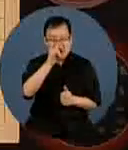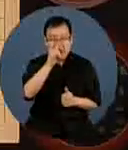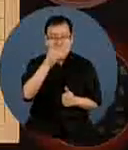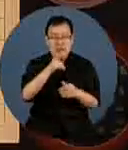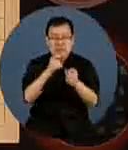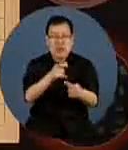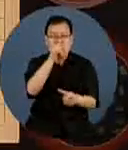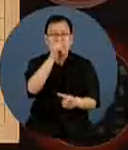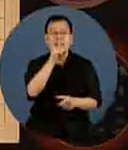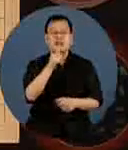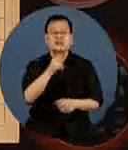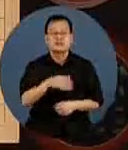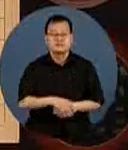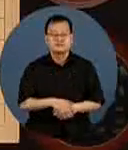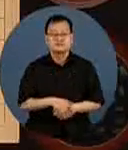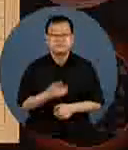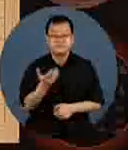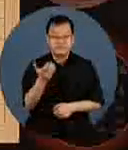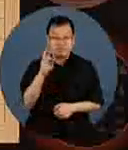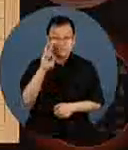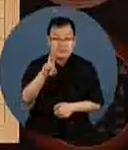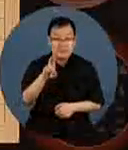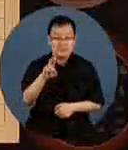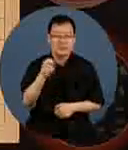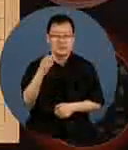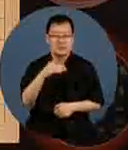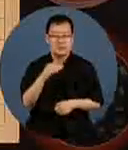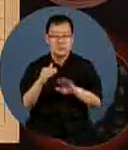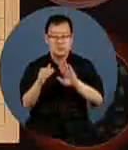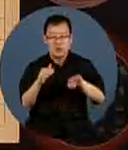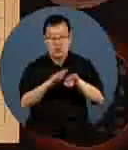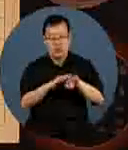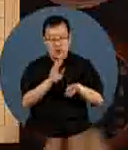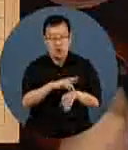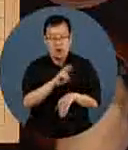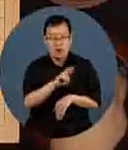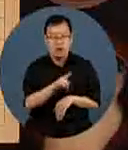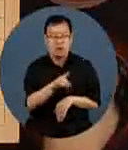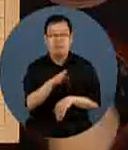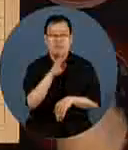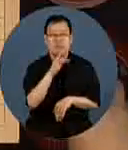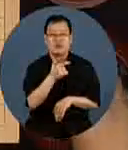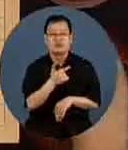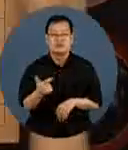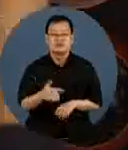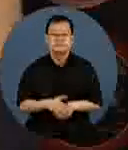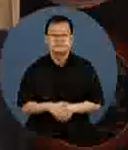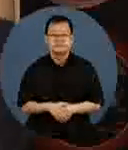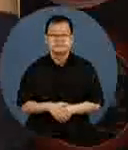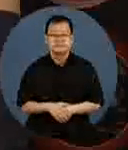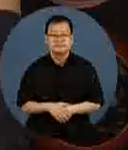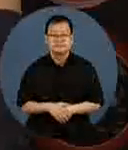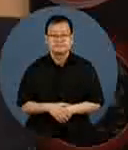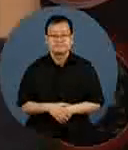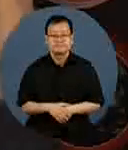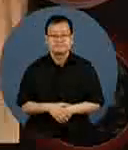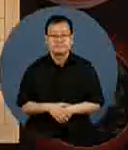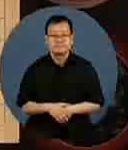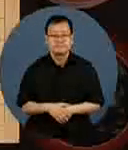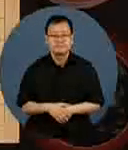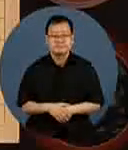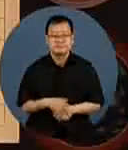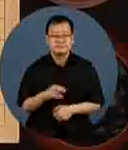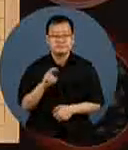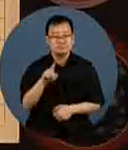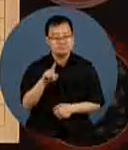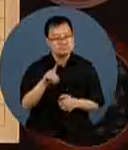조금만 끝내 큰 자리가 그냥 그 자리와 네. 좌귀 젖히는 자리 어마어마하게 크죠. 백이 젖히나 황이 젖히나. 네.